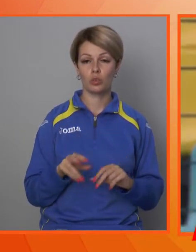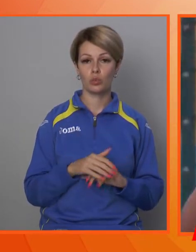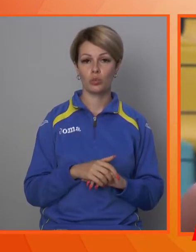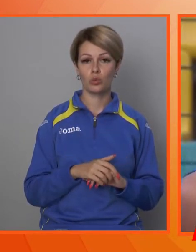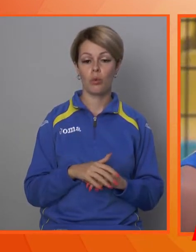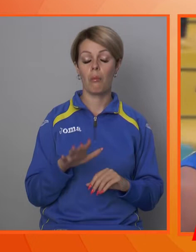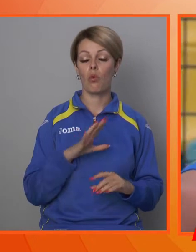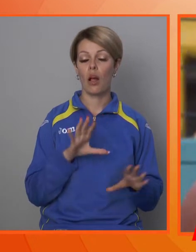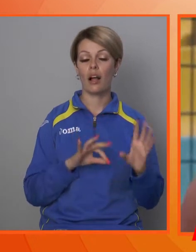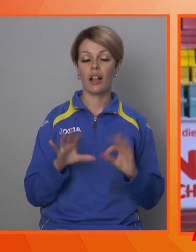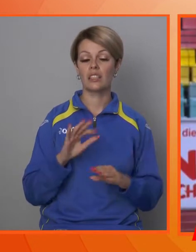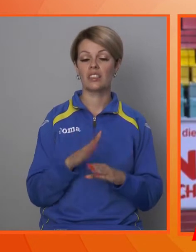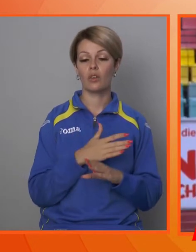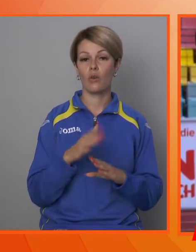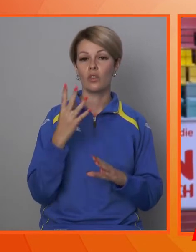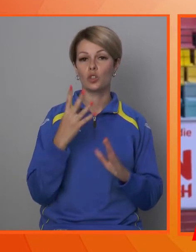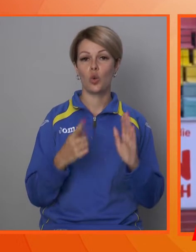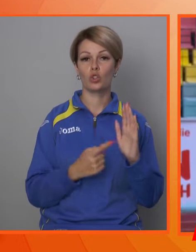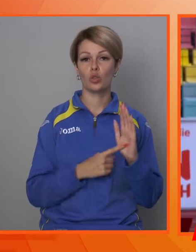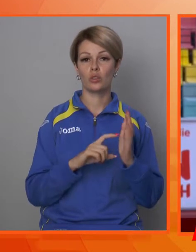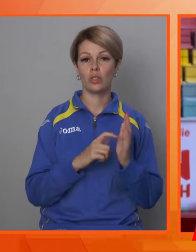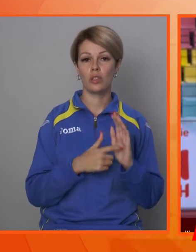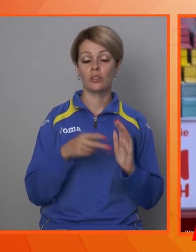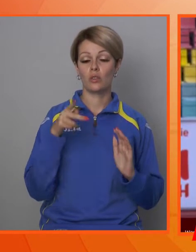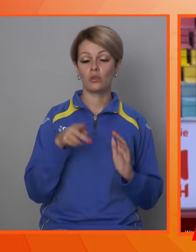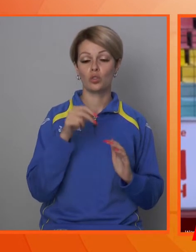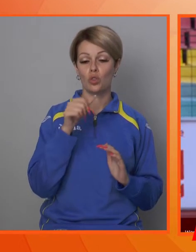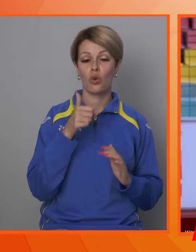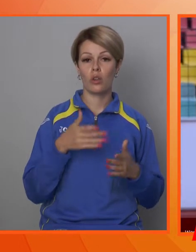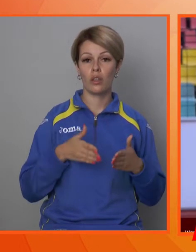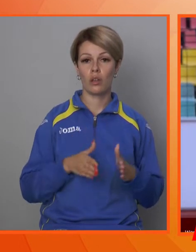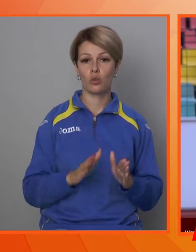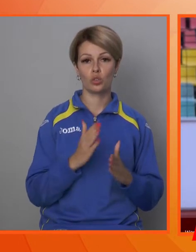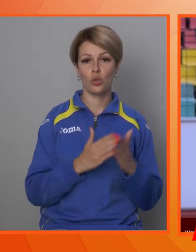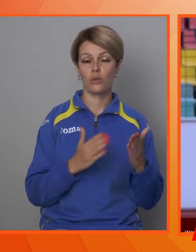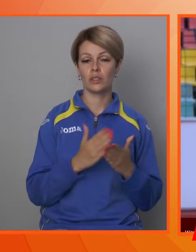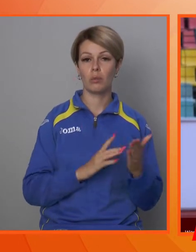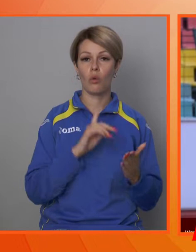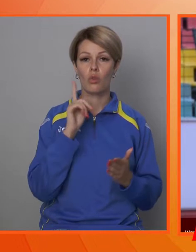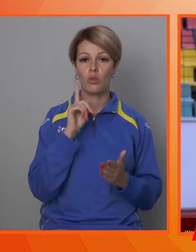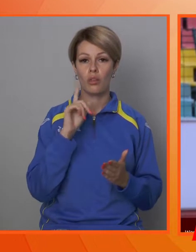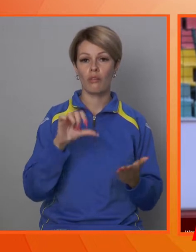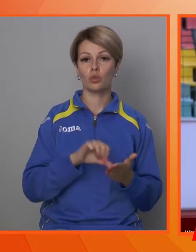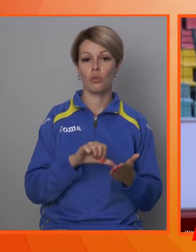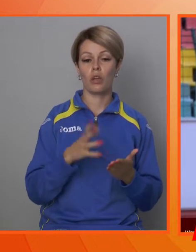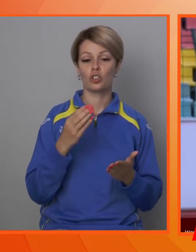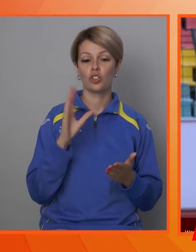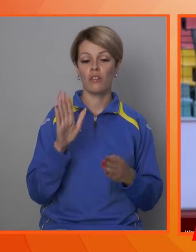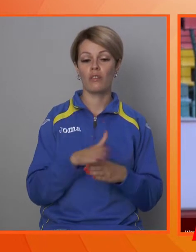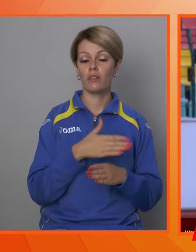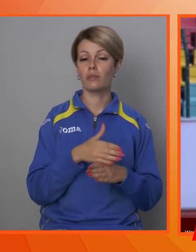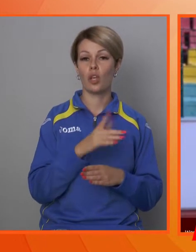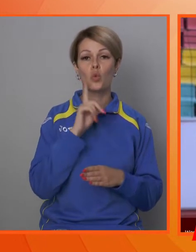класифікацію, була класифікована у 46-му класі 2000-го року народження, зовсім молоденька, виступає ще